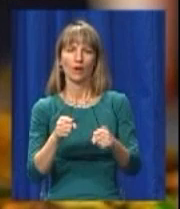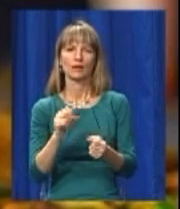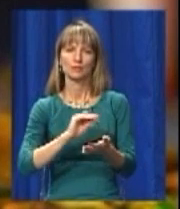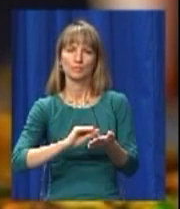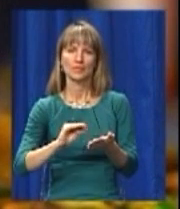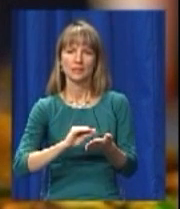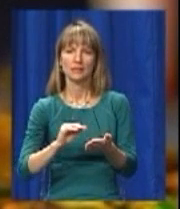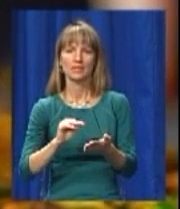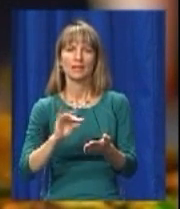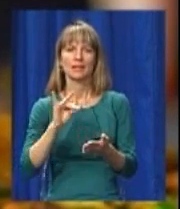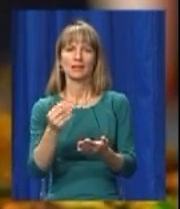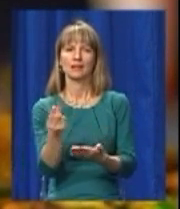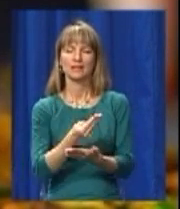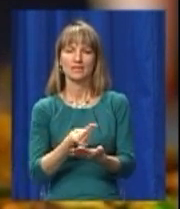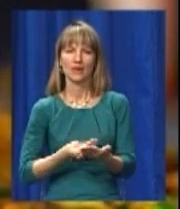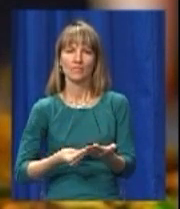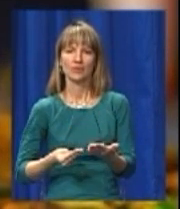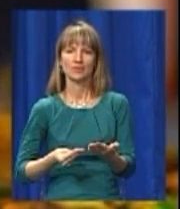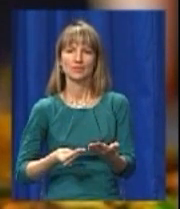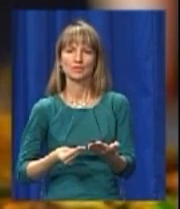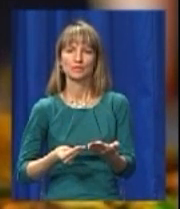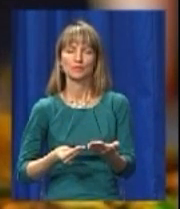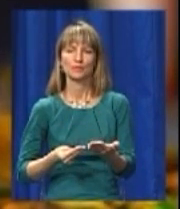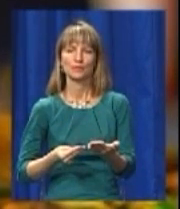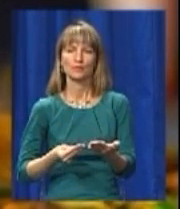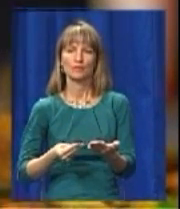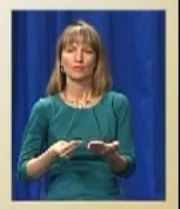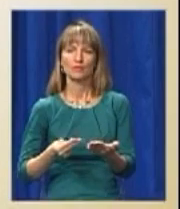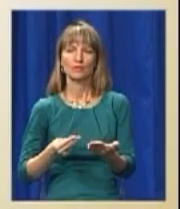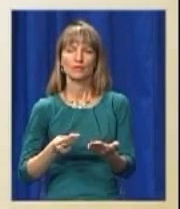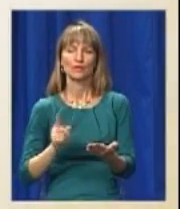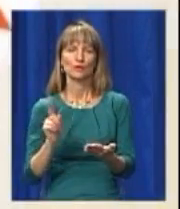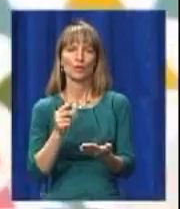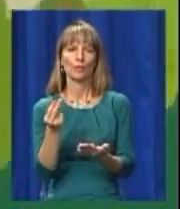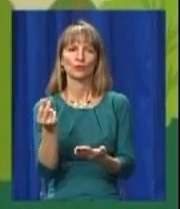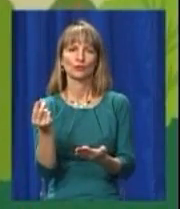писать, чтобы рисовать ими, чертить что-нибудь.